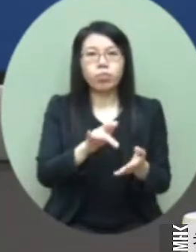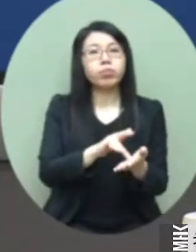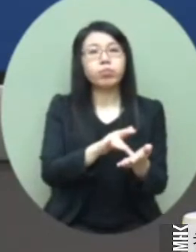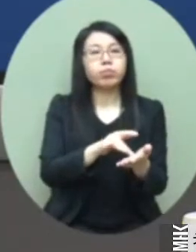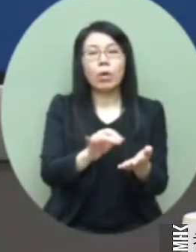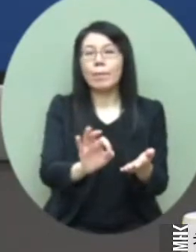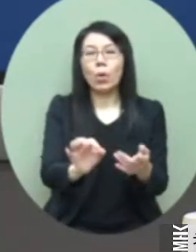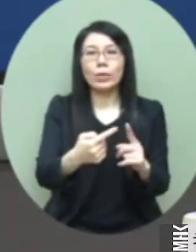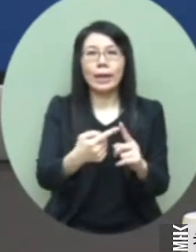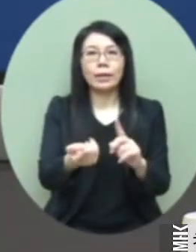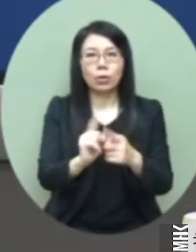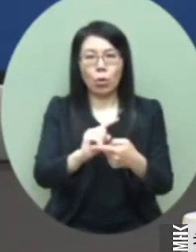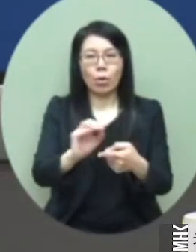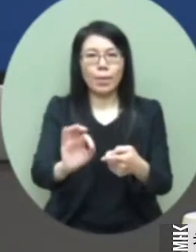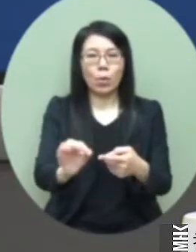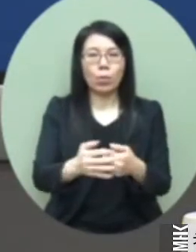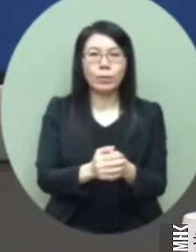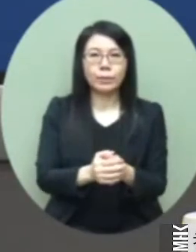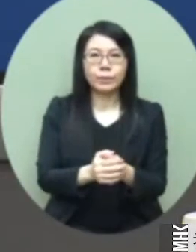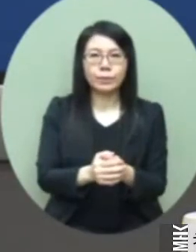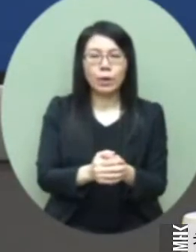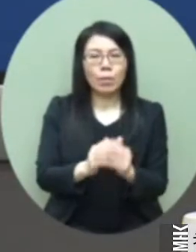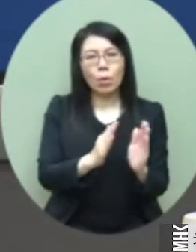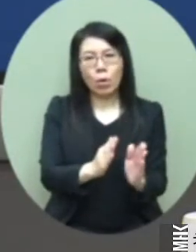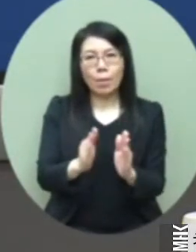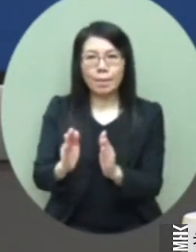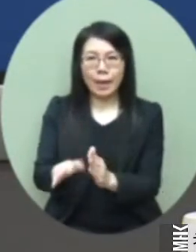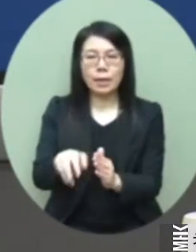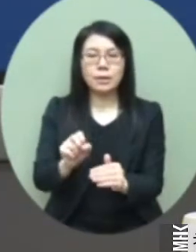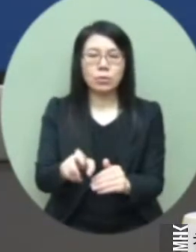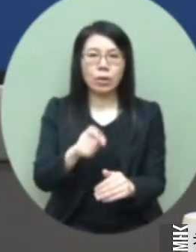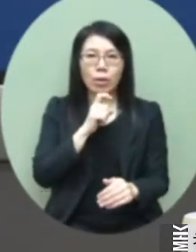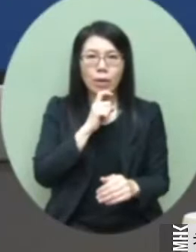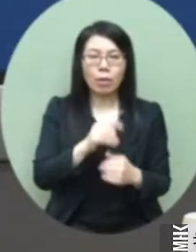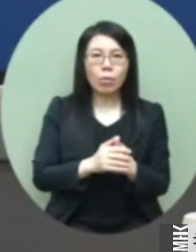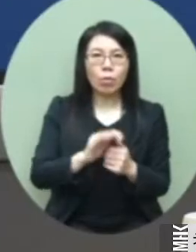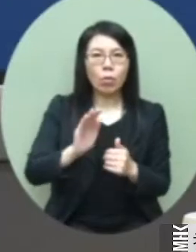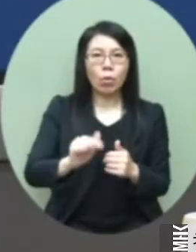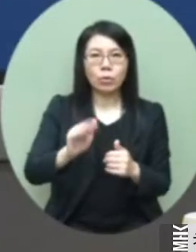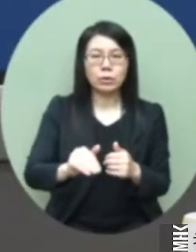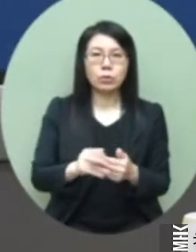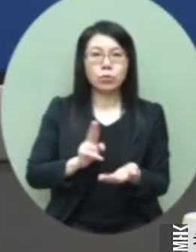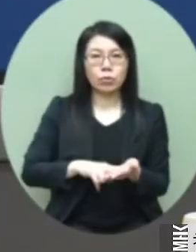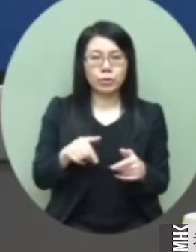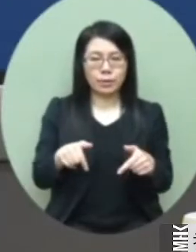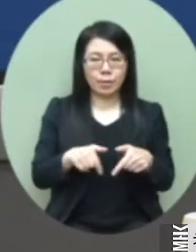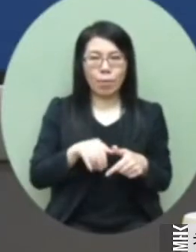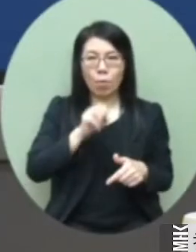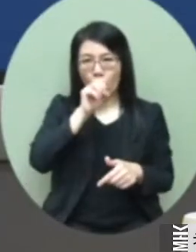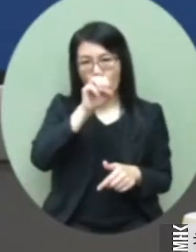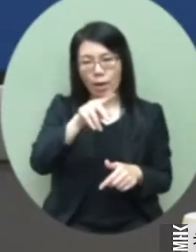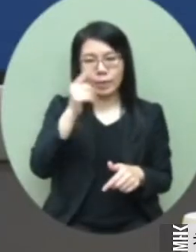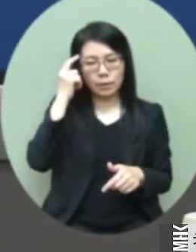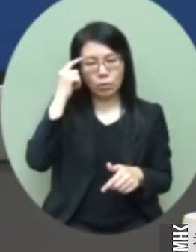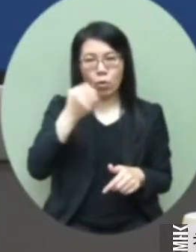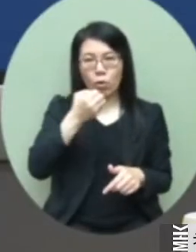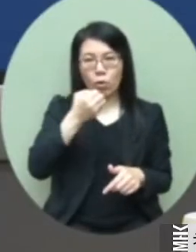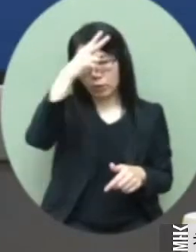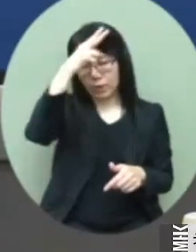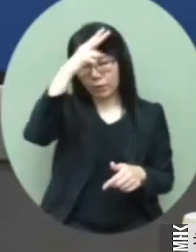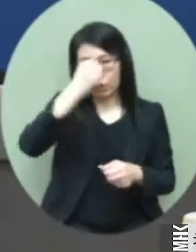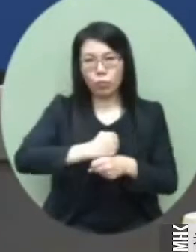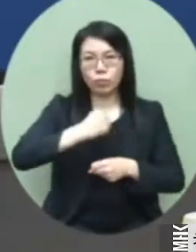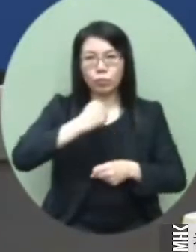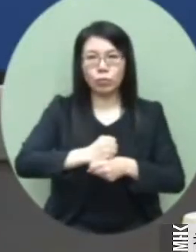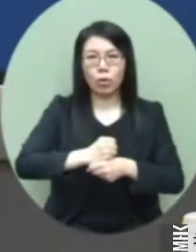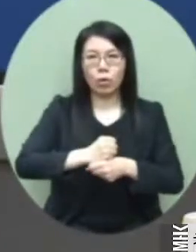缺。出缺之後嘅安排呢，我仍然係可以好有信心講呢，係對特區政府嘅工